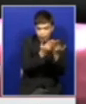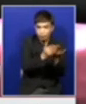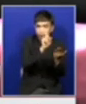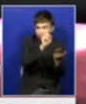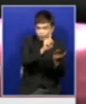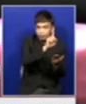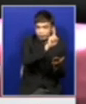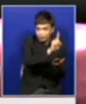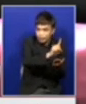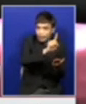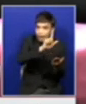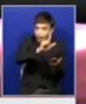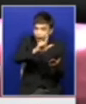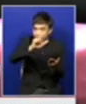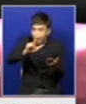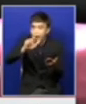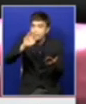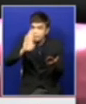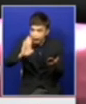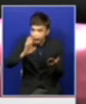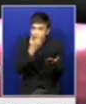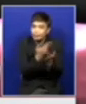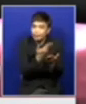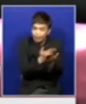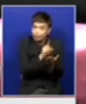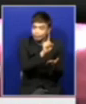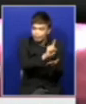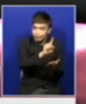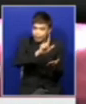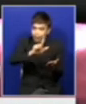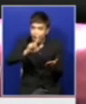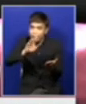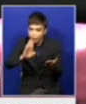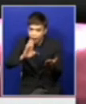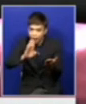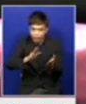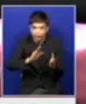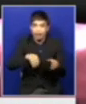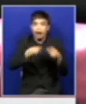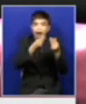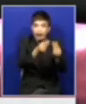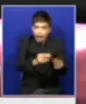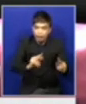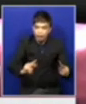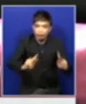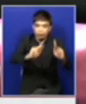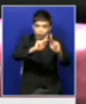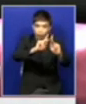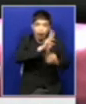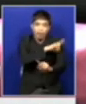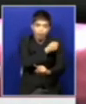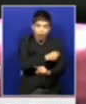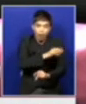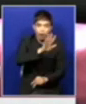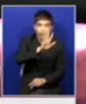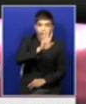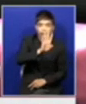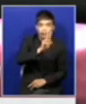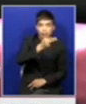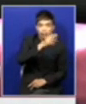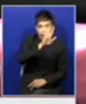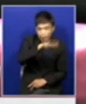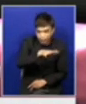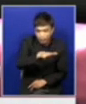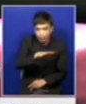าทโดยมีการจัดสรรให้กระทรวงสาธารณสุข 45,000 ล้านบาทและ2จัด